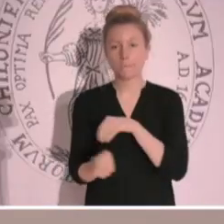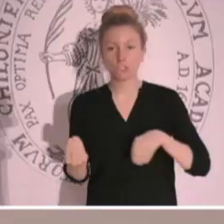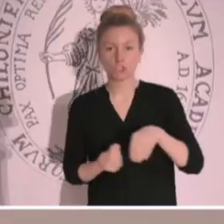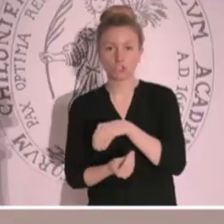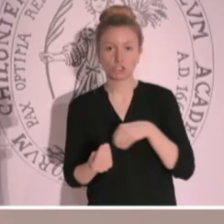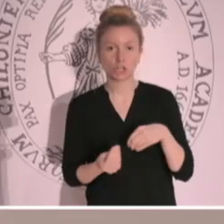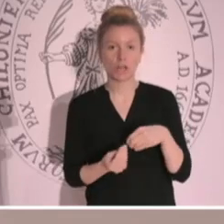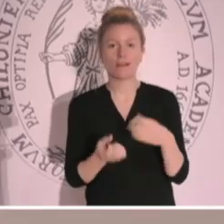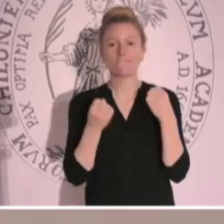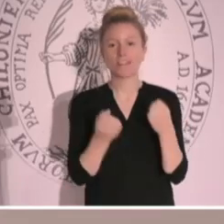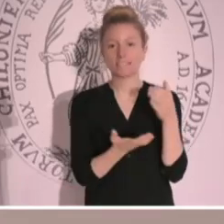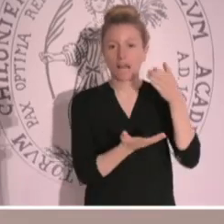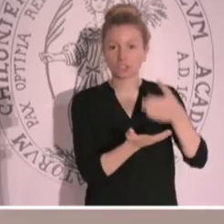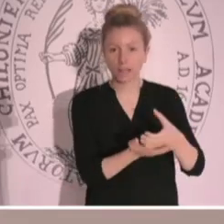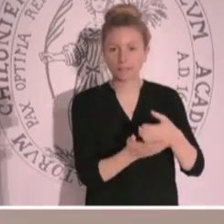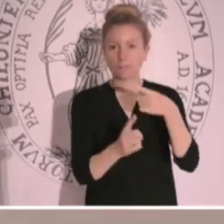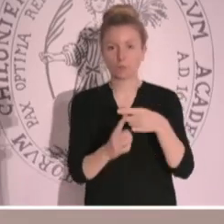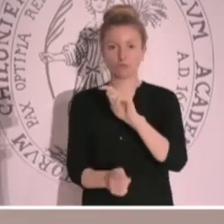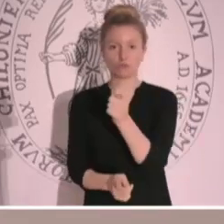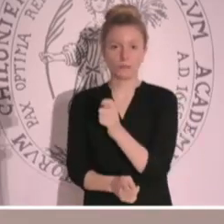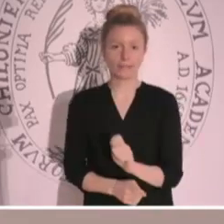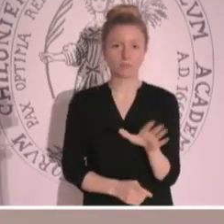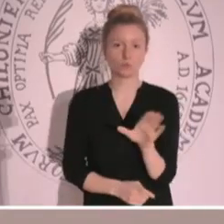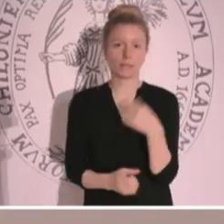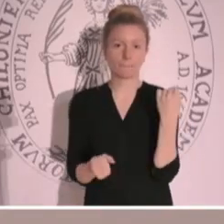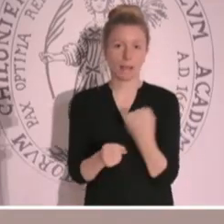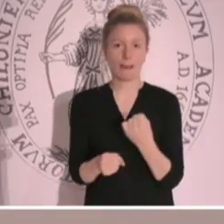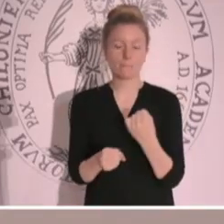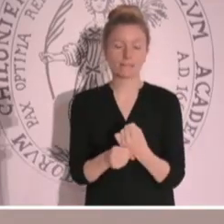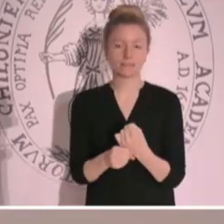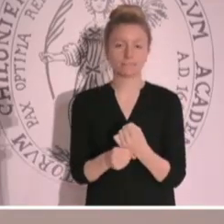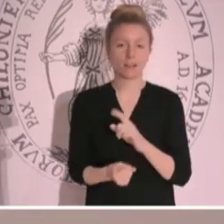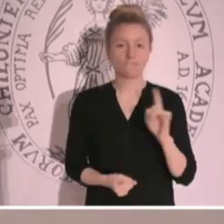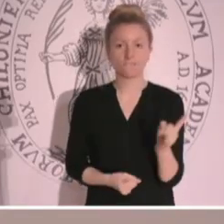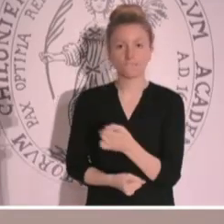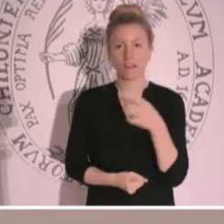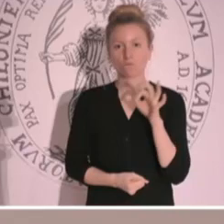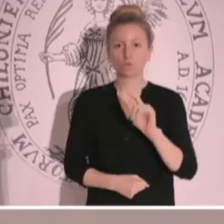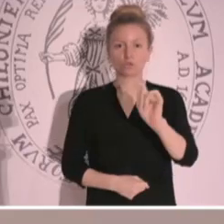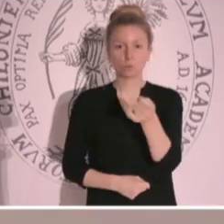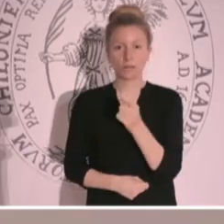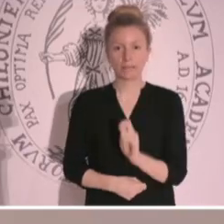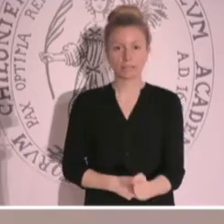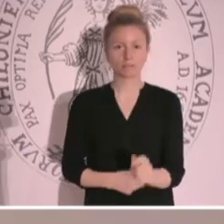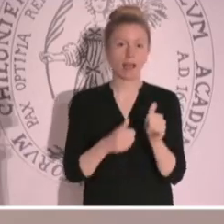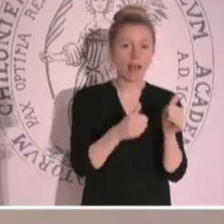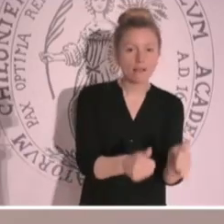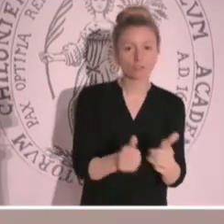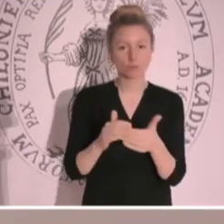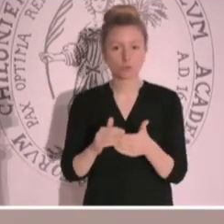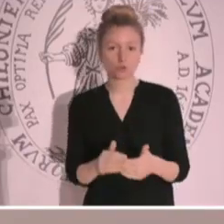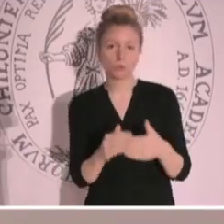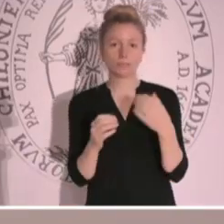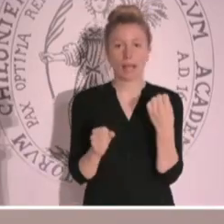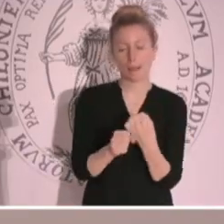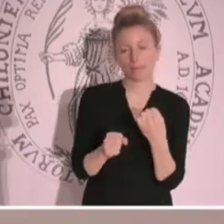und Vollzeittätigen. Wir kümmern uns um die Belange der Studierendenschaft. Wir sind studentisch